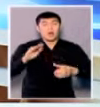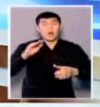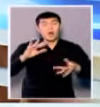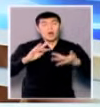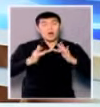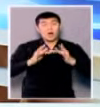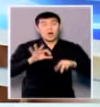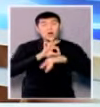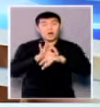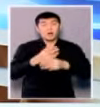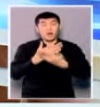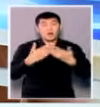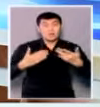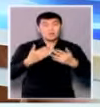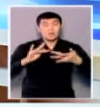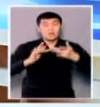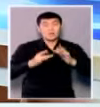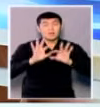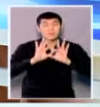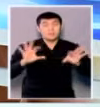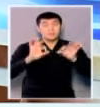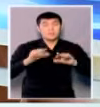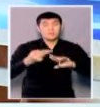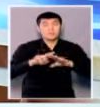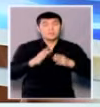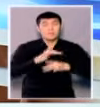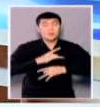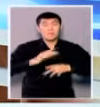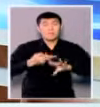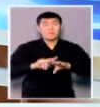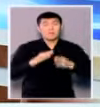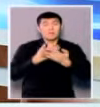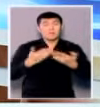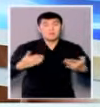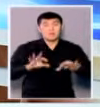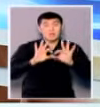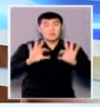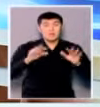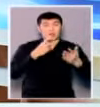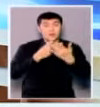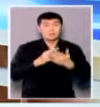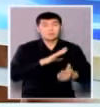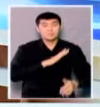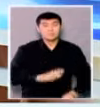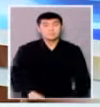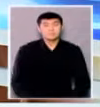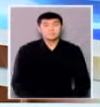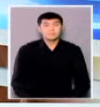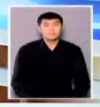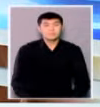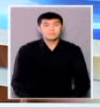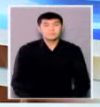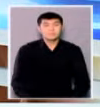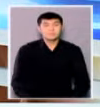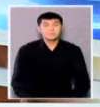концерт өткізіп, көрермен көңілін әлеуметтік желі арқылы көтерді. Мерекелік сазды бағдарламаны әріптесім Қымбат Дайырқызы көріп қайтқан болатын, сюжетін